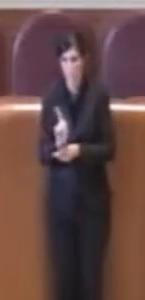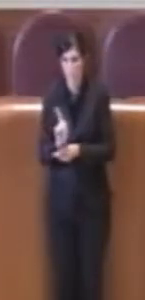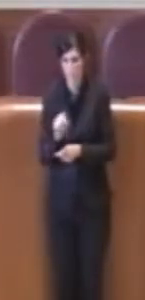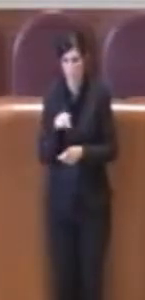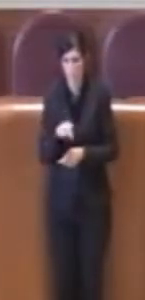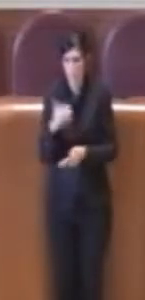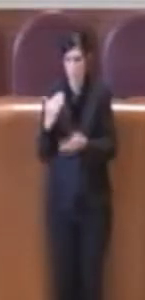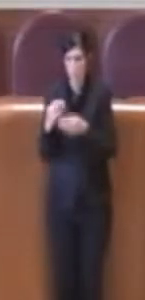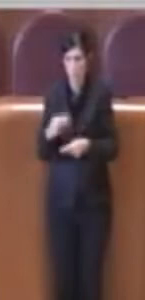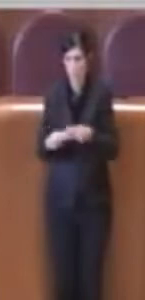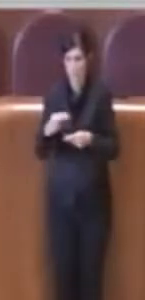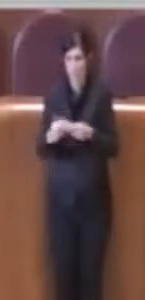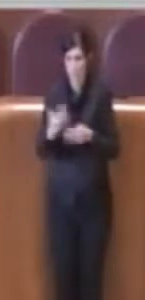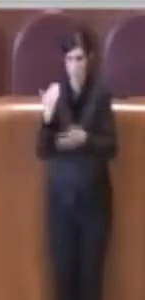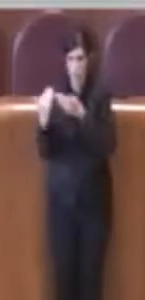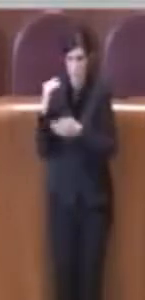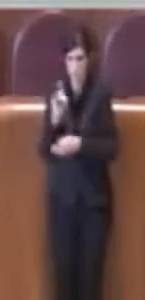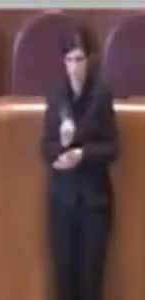precedenti amministrazioni.